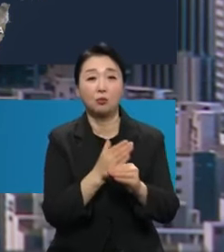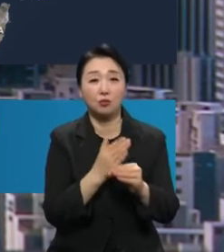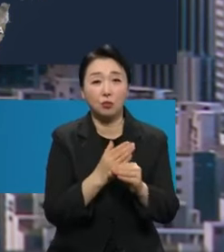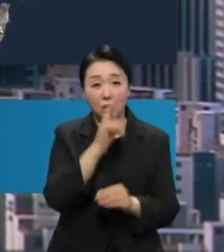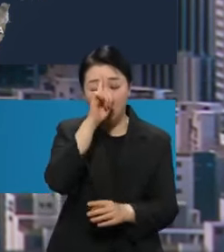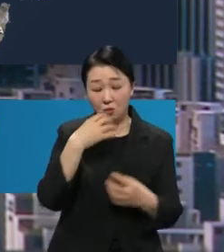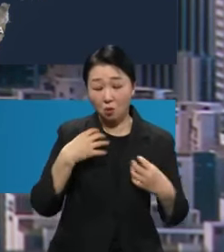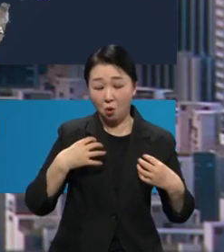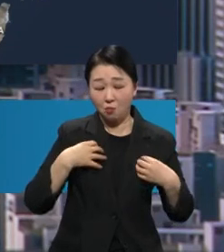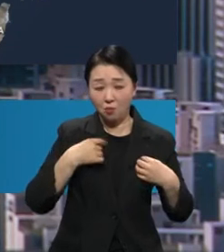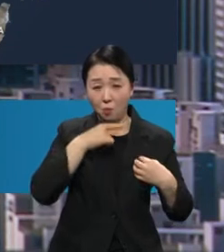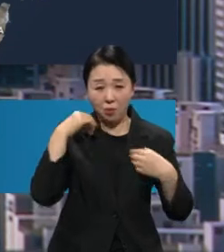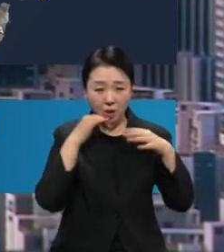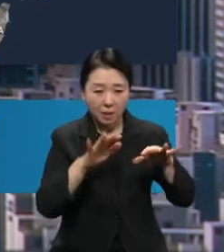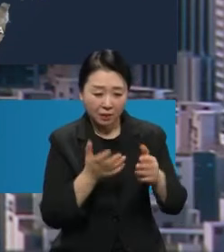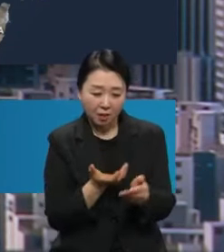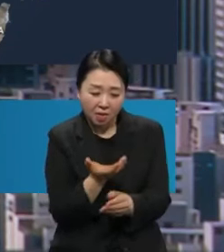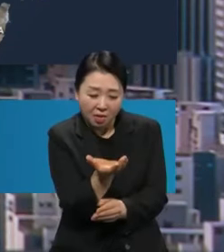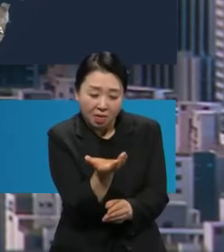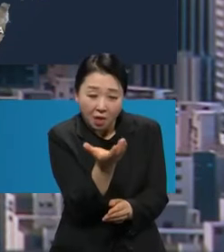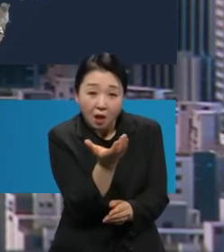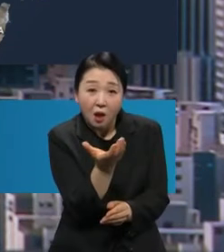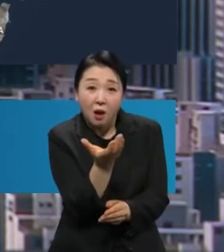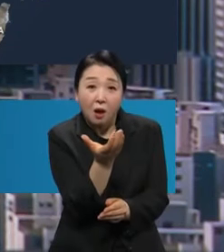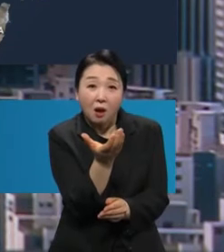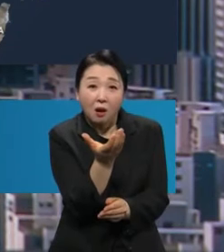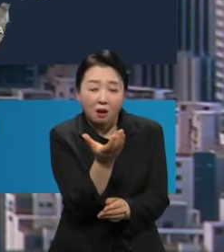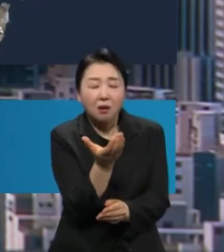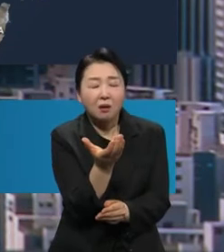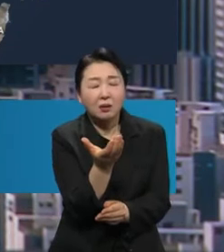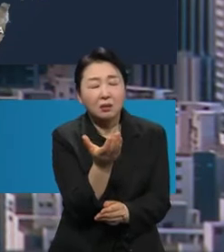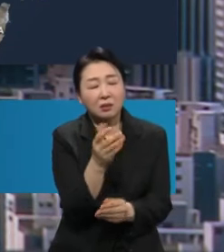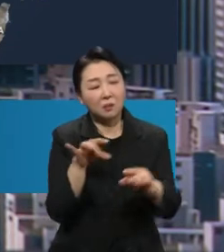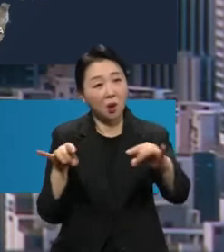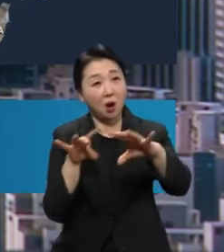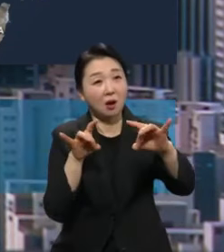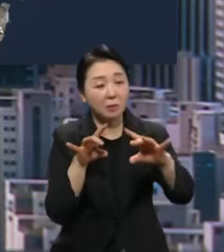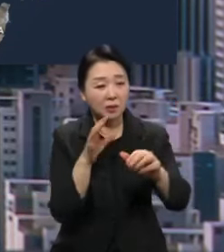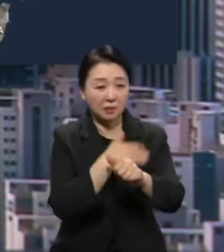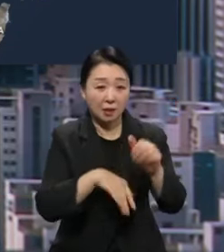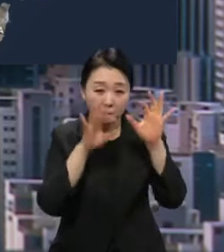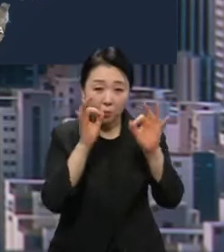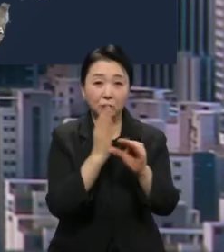우리 선박에 직접 연락하면서 상황을 지켜보는 중입니다. 이지은 기자입니다.